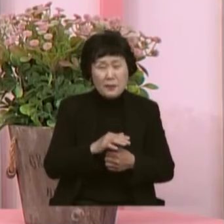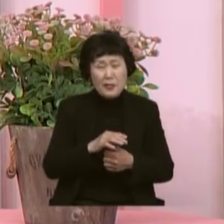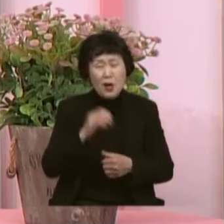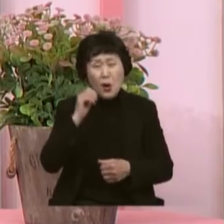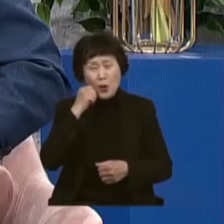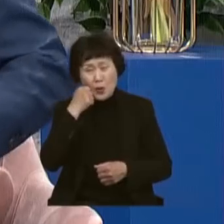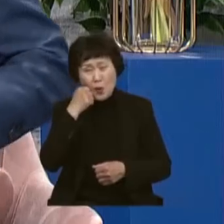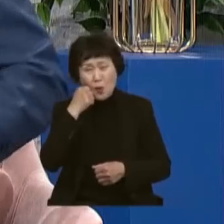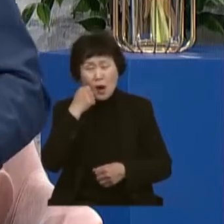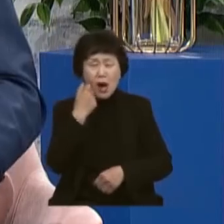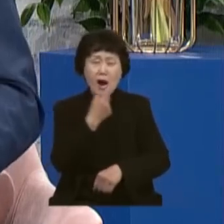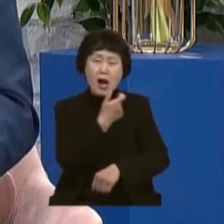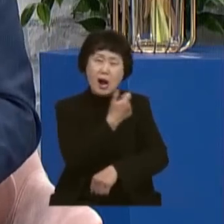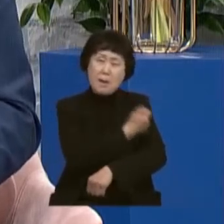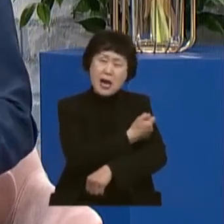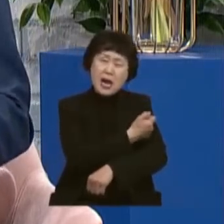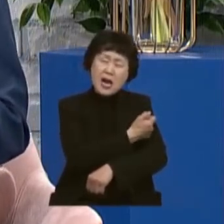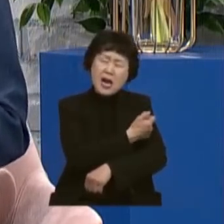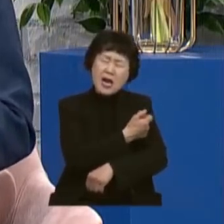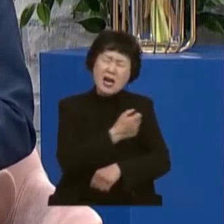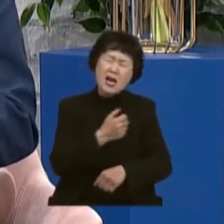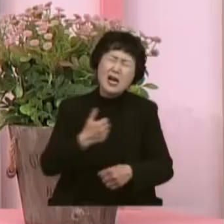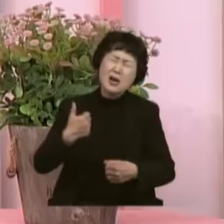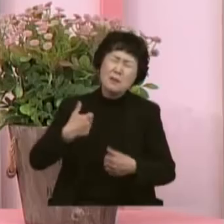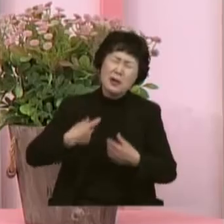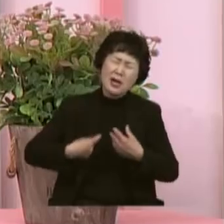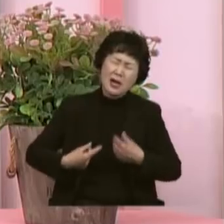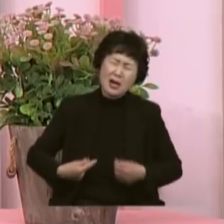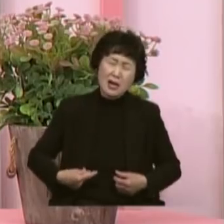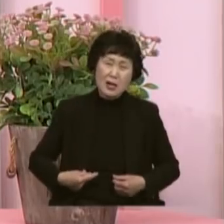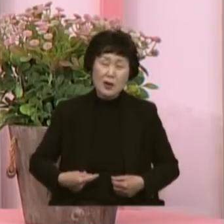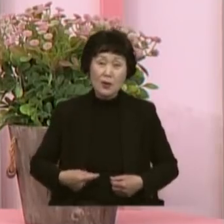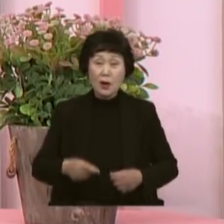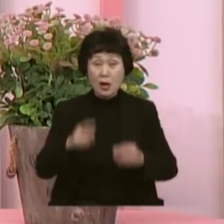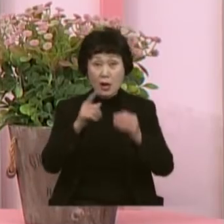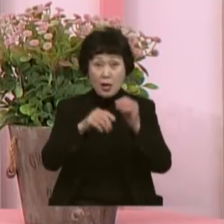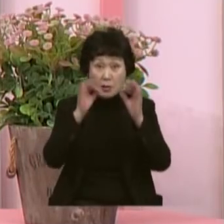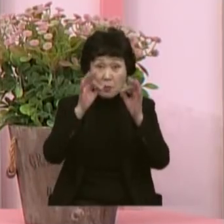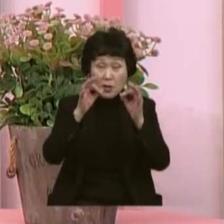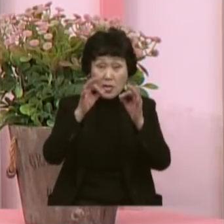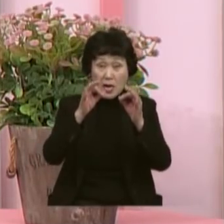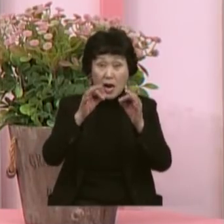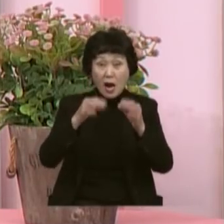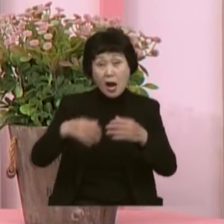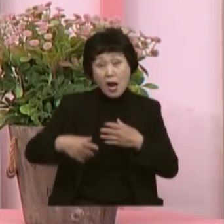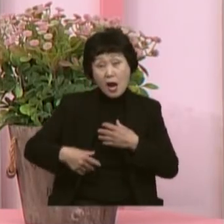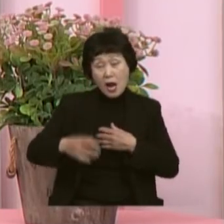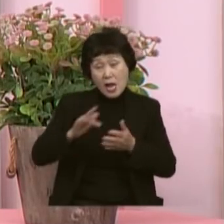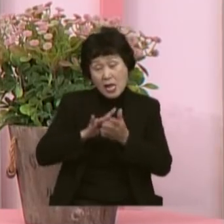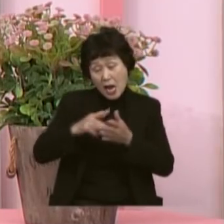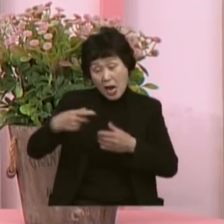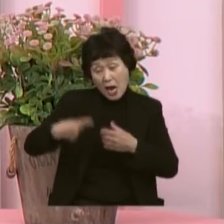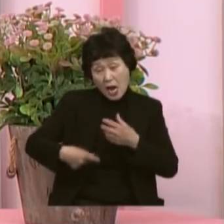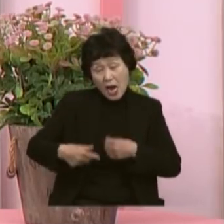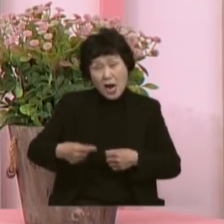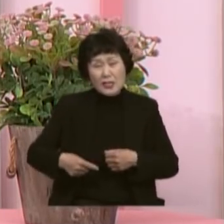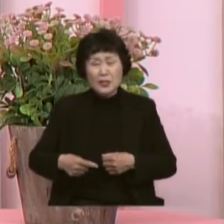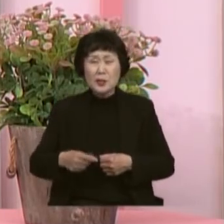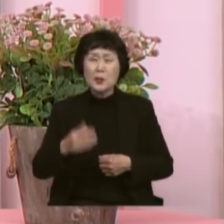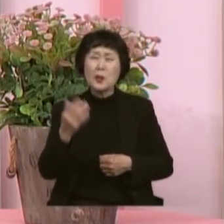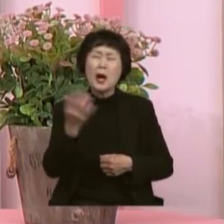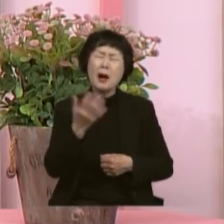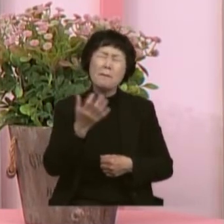꽂고 있는 거예요. 근데 제가 그 사진을 보니까 진통제가 들어가고 있는데도 고통스러워. 그게 안 듣는 거예요.